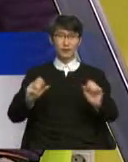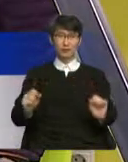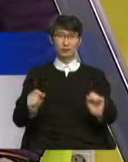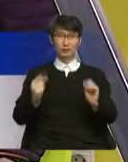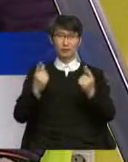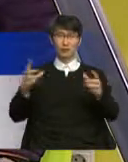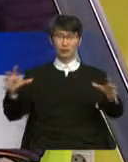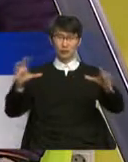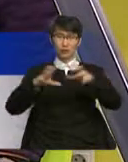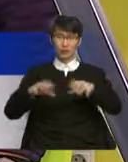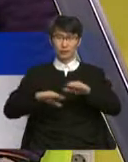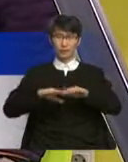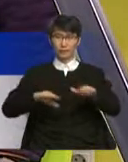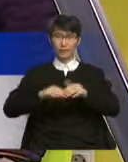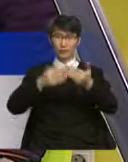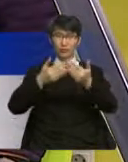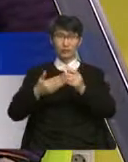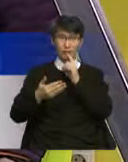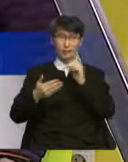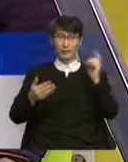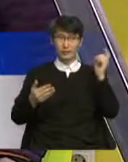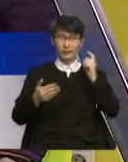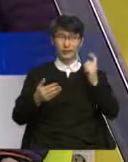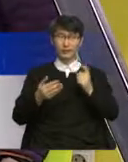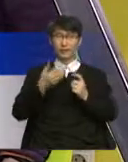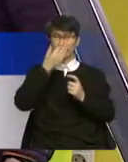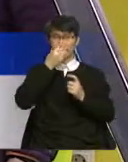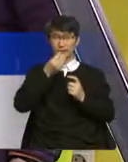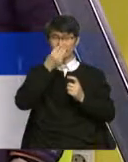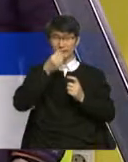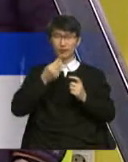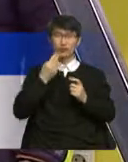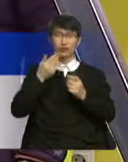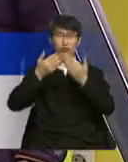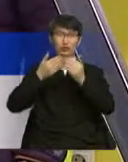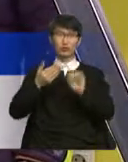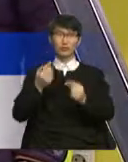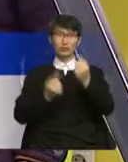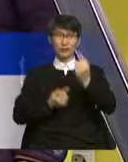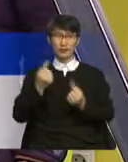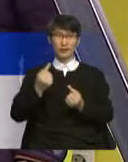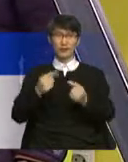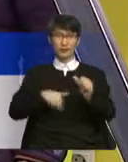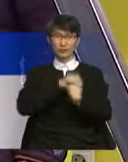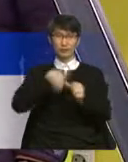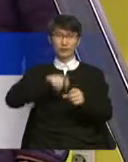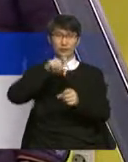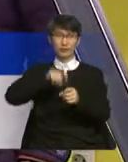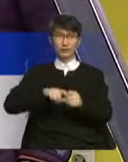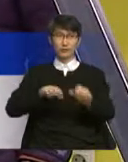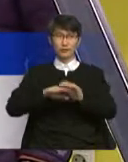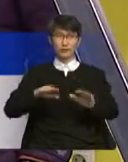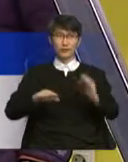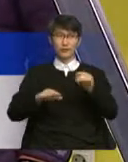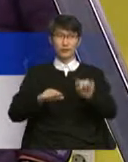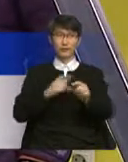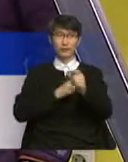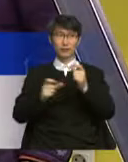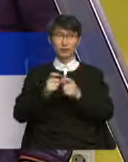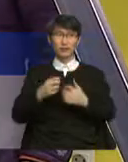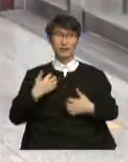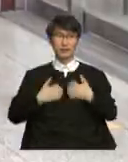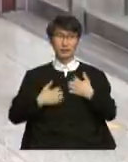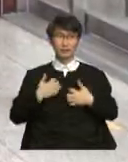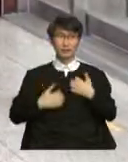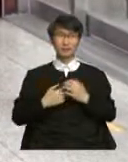한꺼번에 이제 처리를 한다 그러니까 쓰레기를 봉투를 주는 것보다도 이게 친환경적으로 처리된다는 게 더욱더